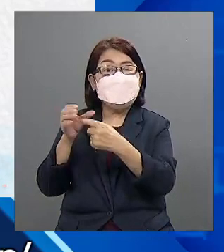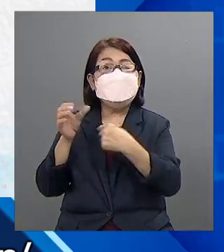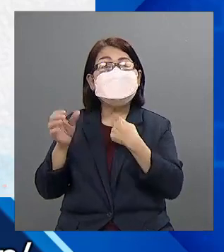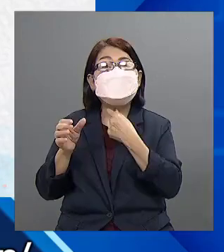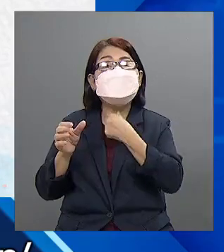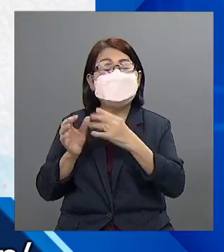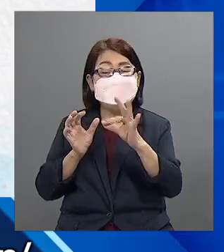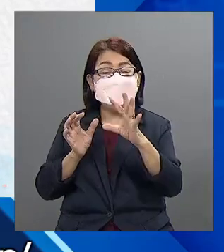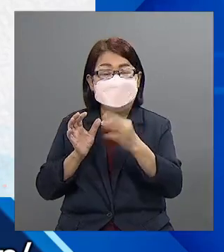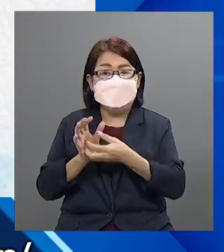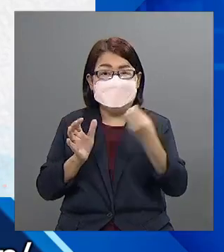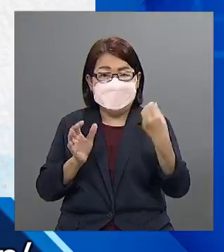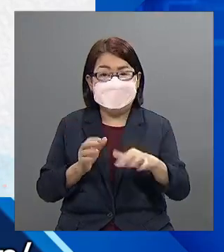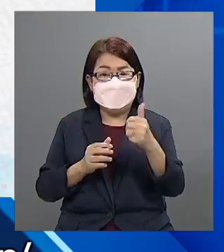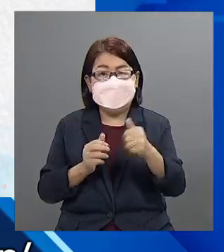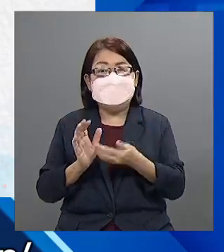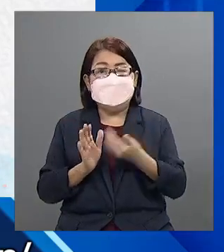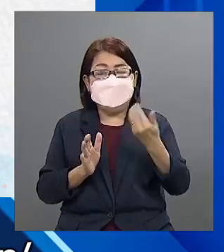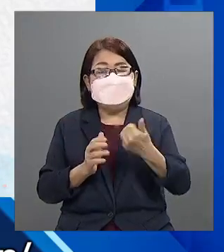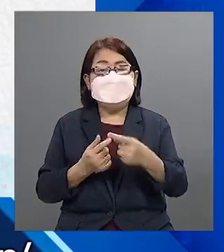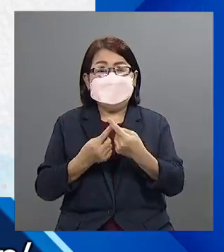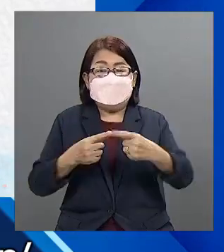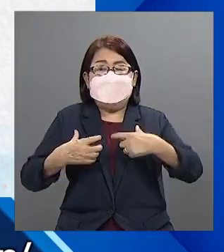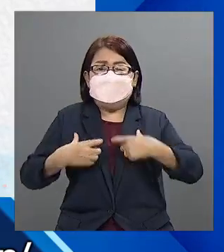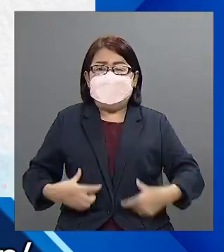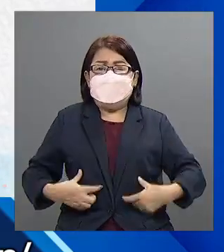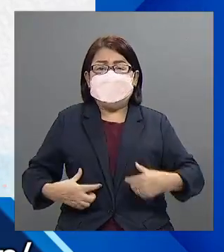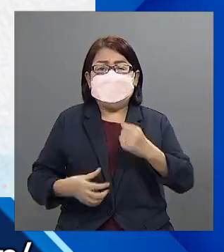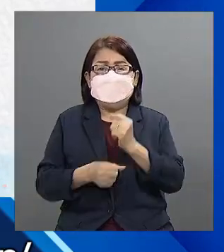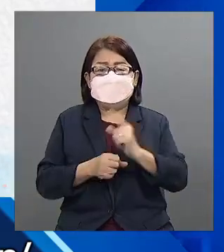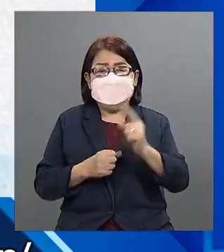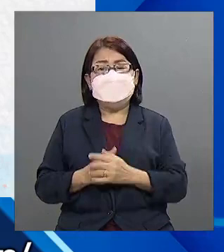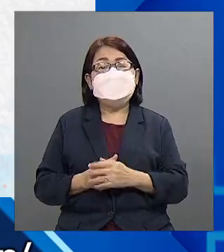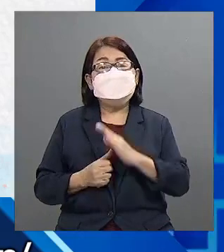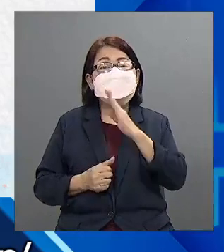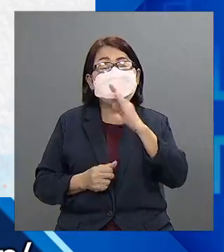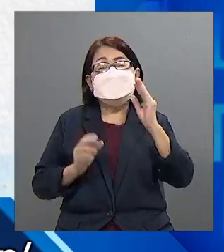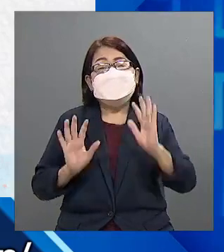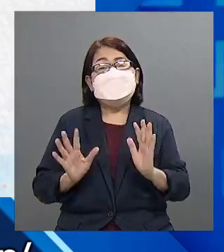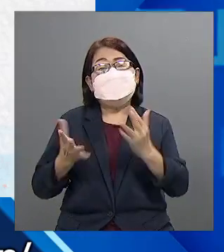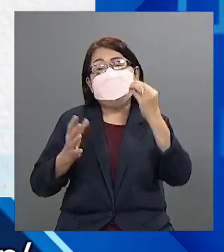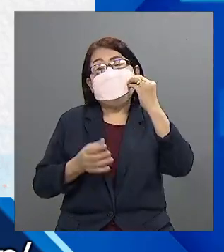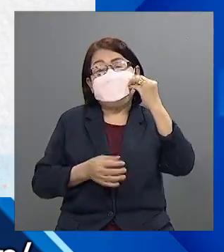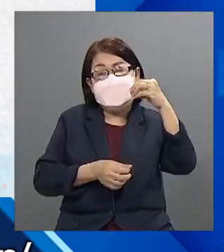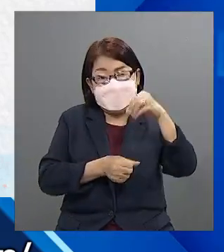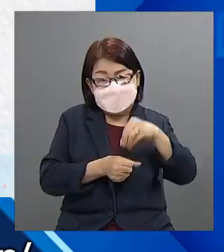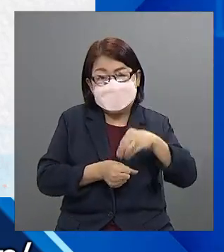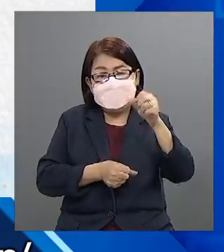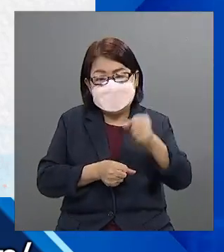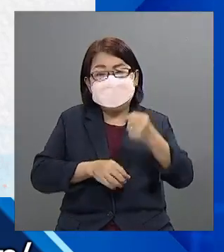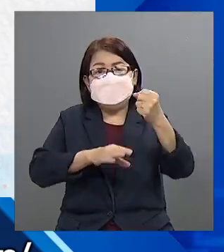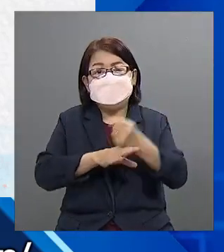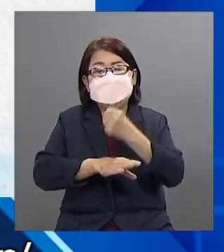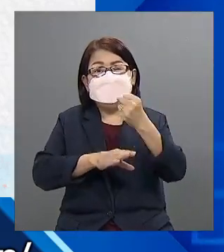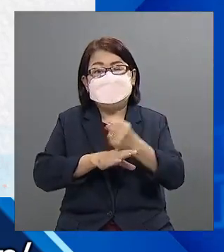เนี่ยเราก็จะทำหลังจากที่โอเคภาวะคอนดิชันทางกายสัญญาณชีพต่